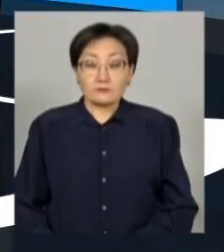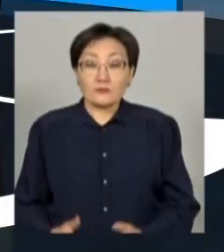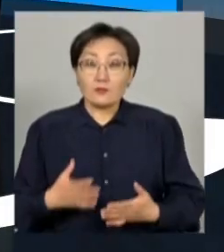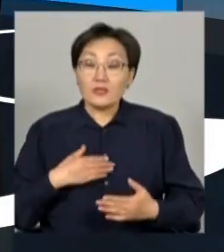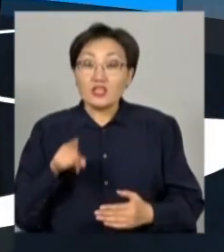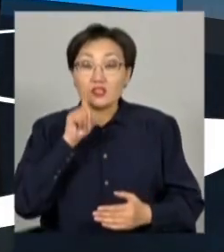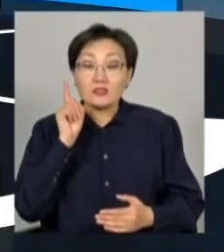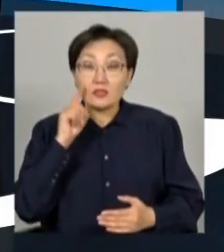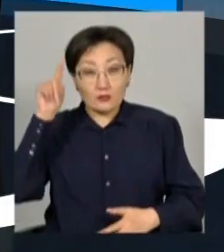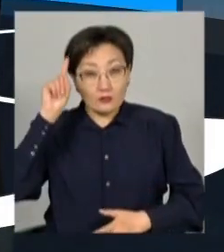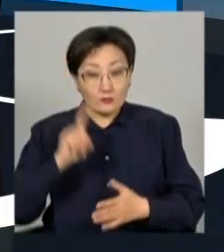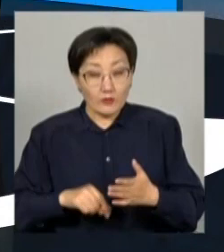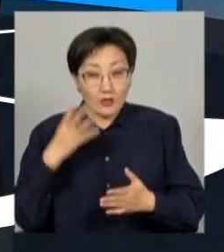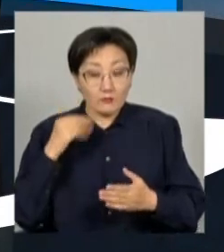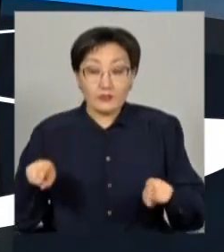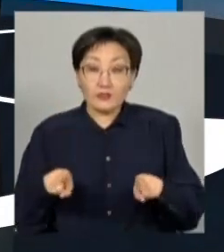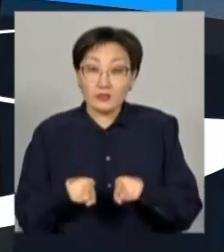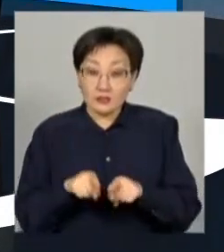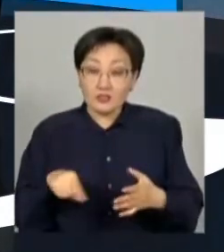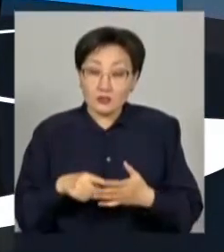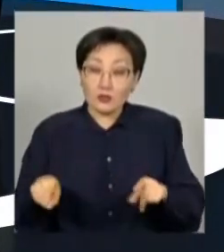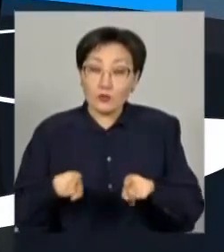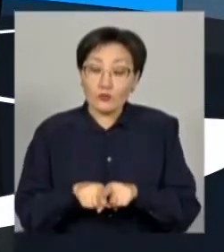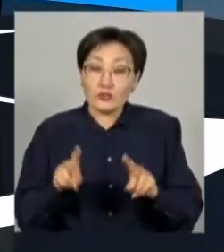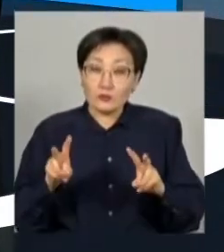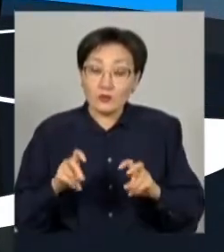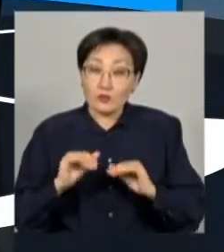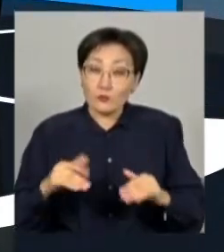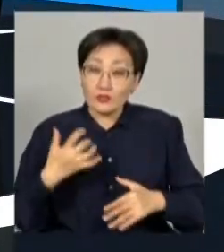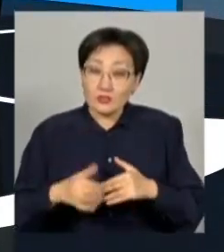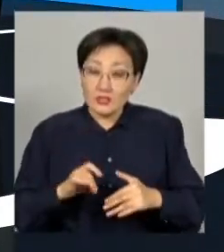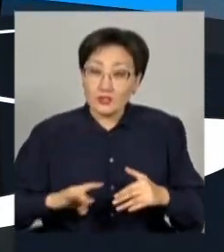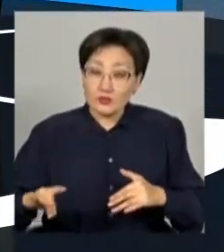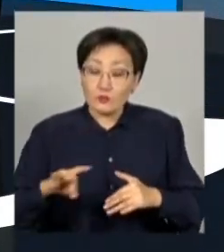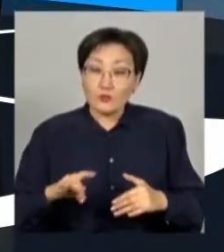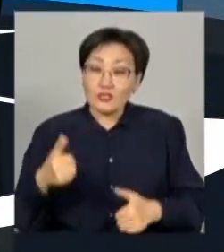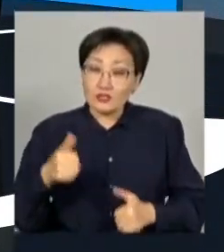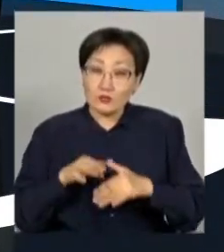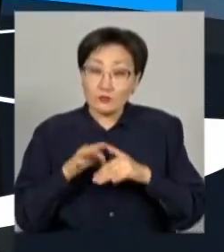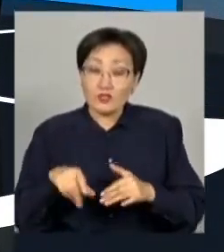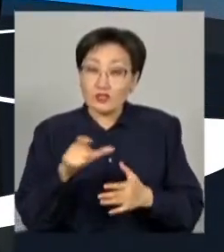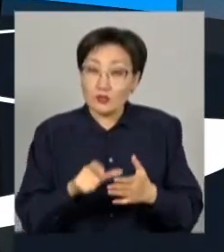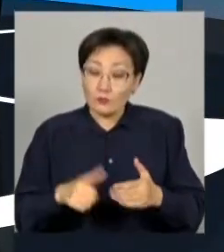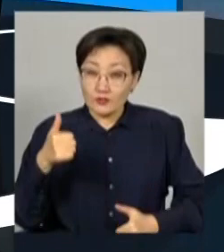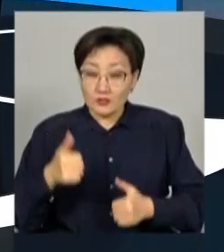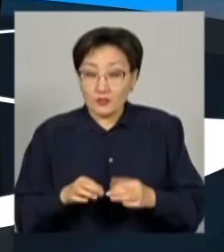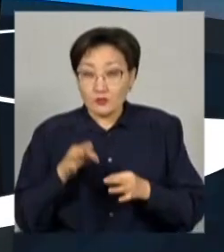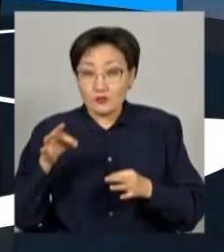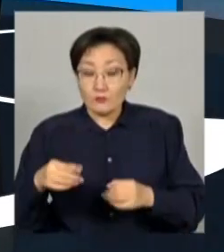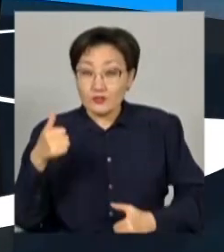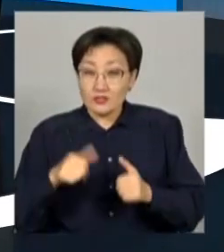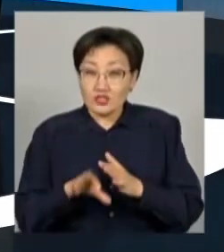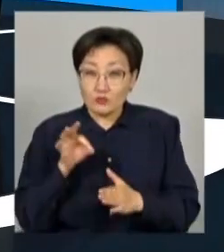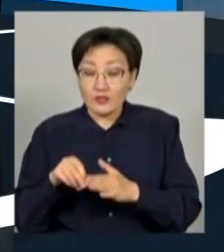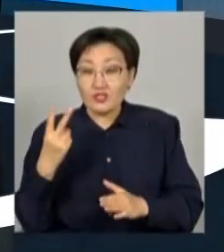Мен жастарға сенемін. Алматыда осындай атаумен оқушылар арасында республикалық айтыс өтті. Жыр додасына аймақтық сайыстардан